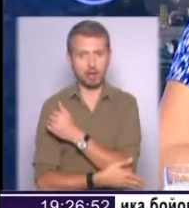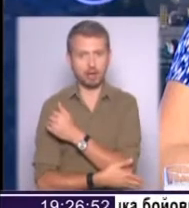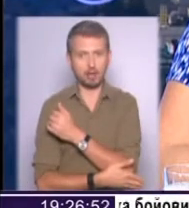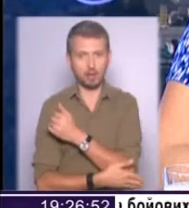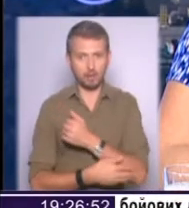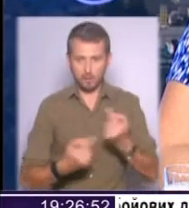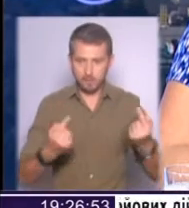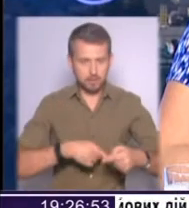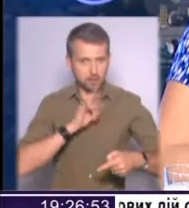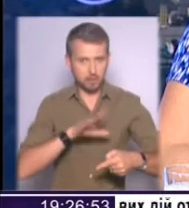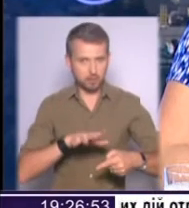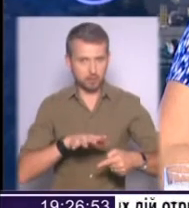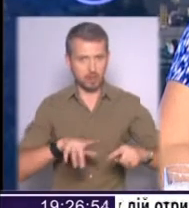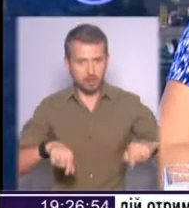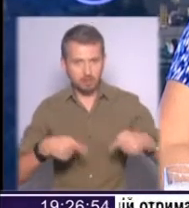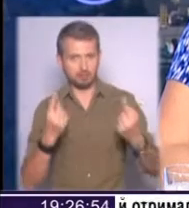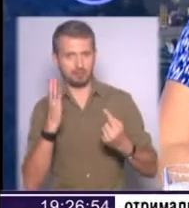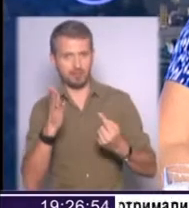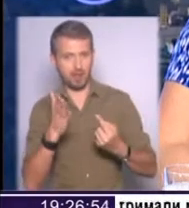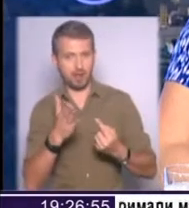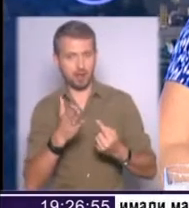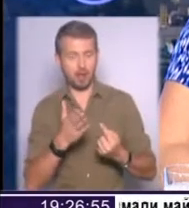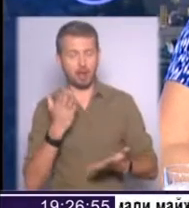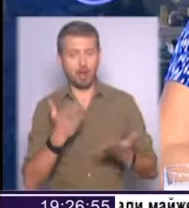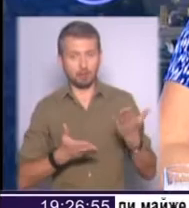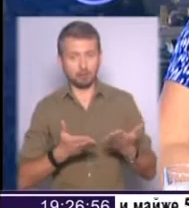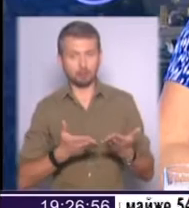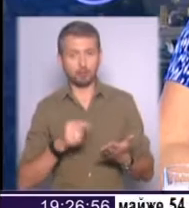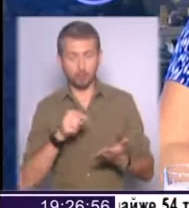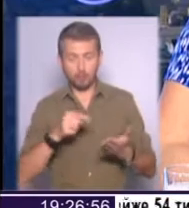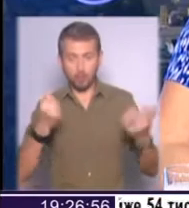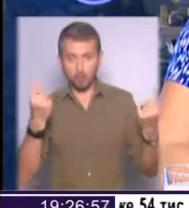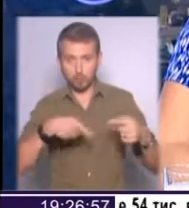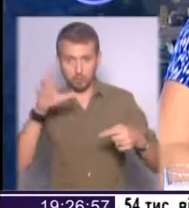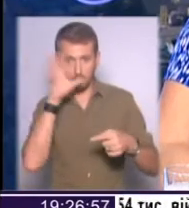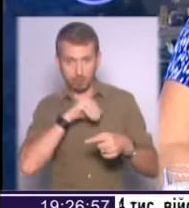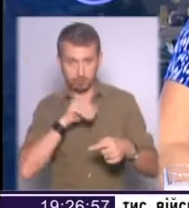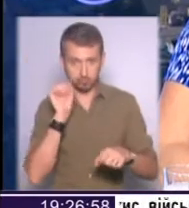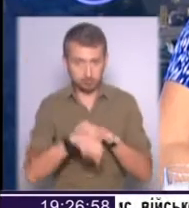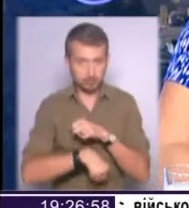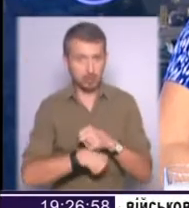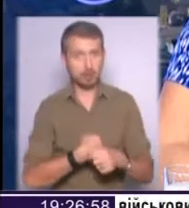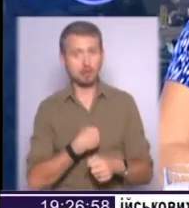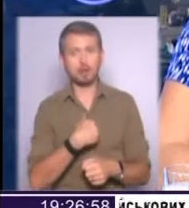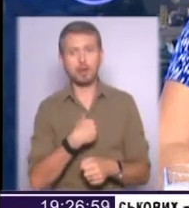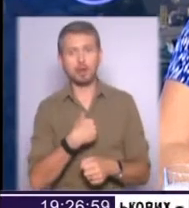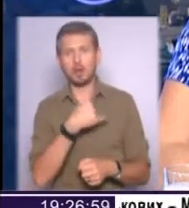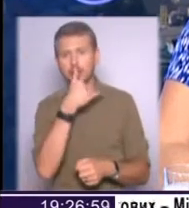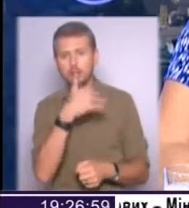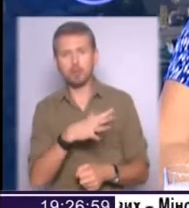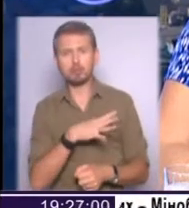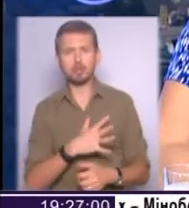ми просто не можемо бути ситими, задоволеними,